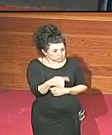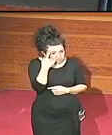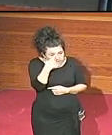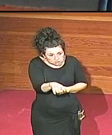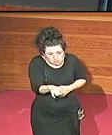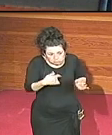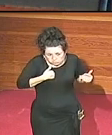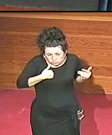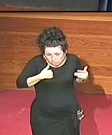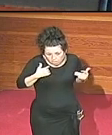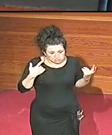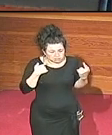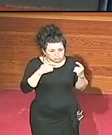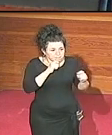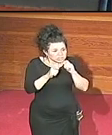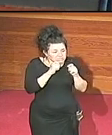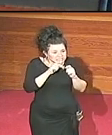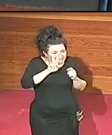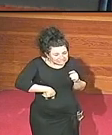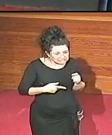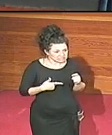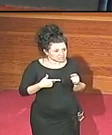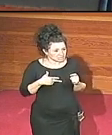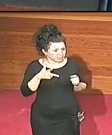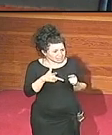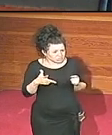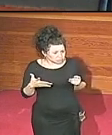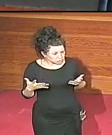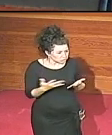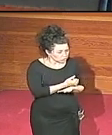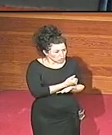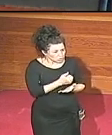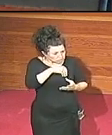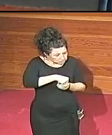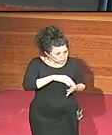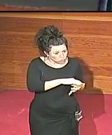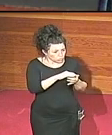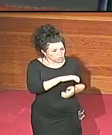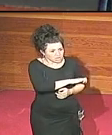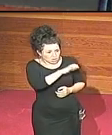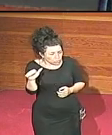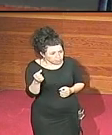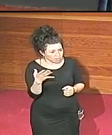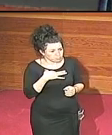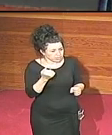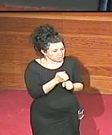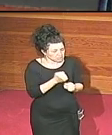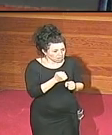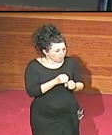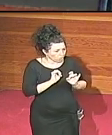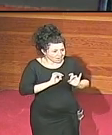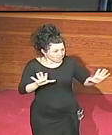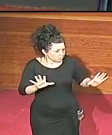Gonzalez, eta eskubide guztiak ditu, Europar Batasun barruan gainera, bere lana egiteko, askatasun osoz, ez? Ez dago zalantzarik.